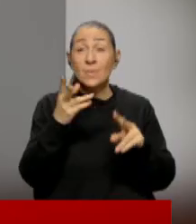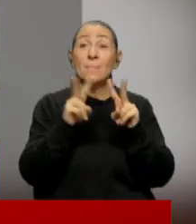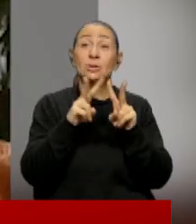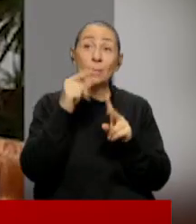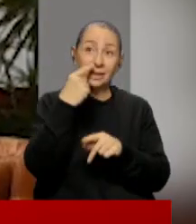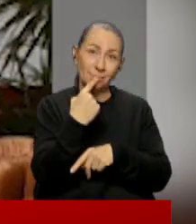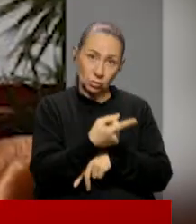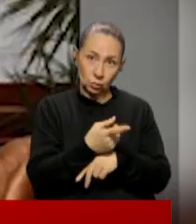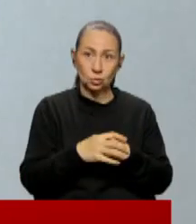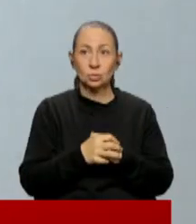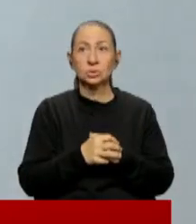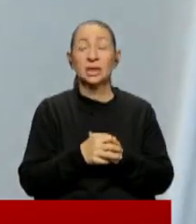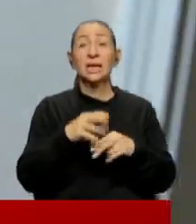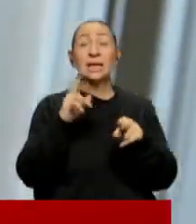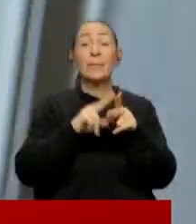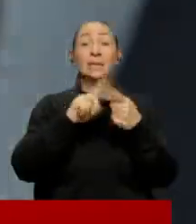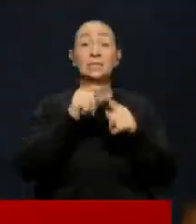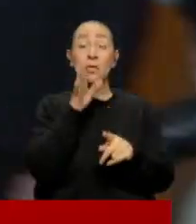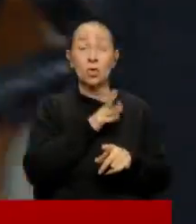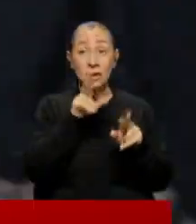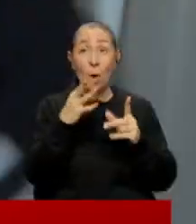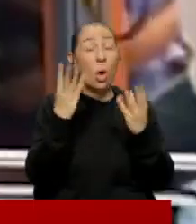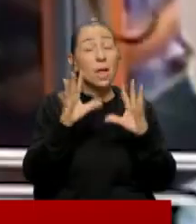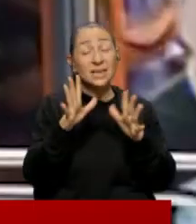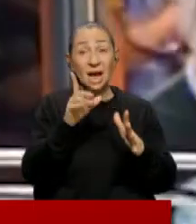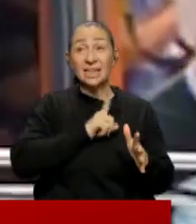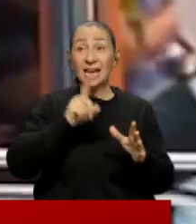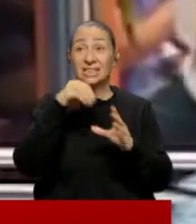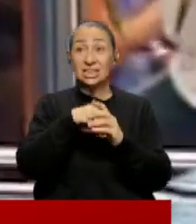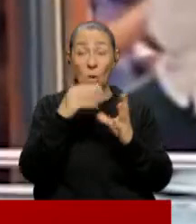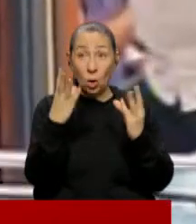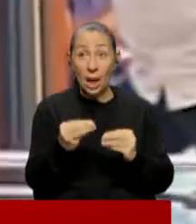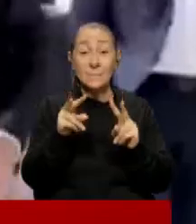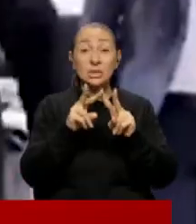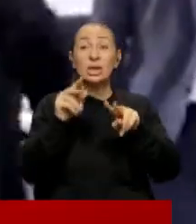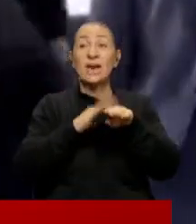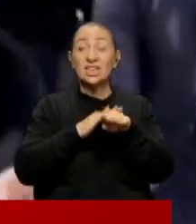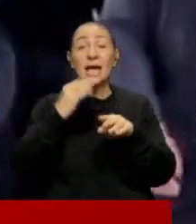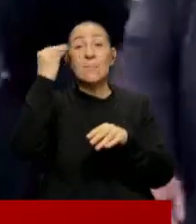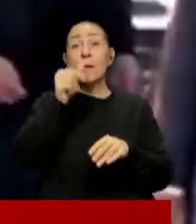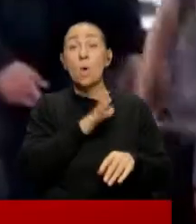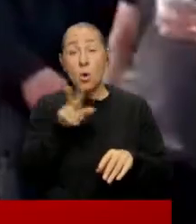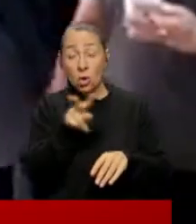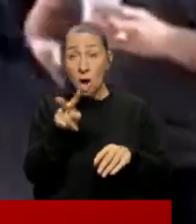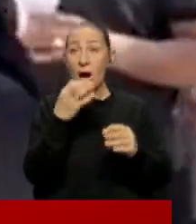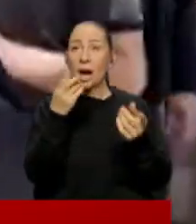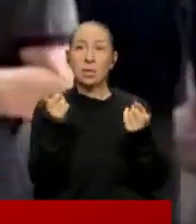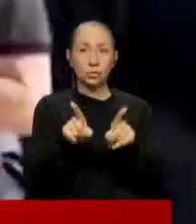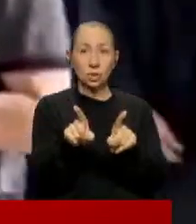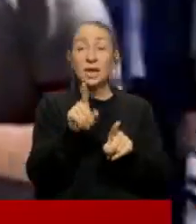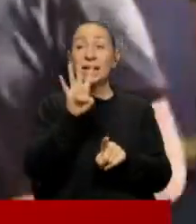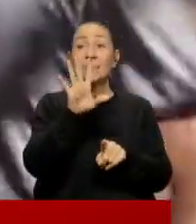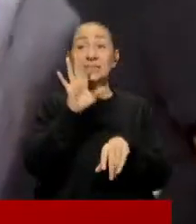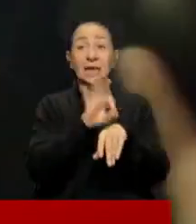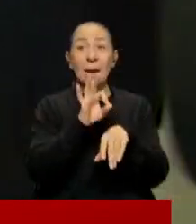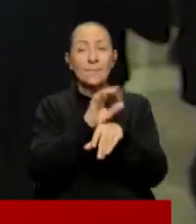başlayalım. Kemal Kılıçdaroğlu kadar olası adaylar arasında isimleri geçen Mansur Yavaş ve Ekrem İmamoğlu Ankara'da buluştular.